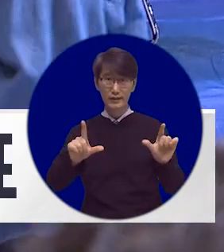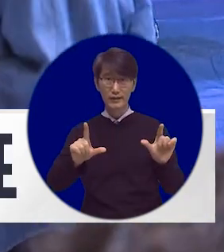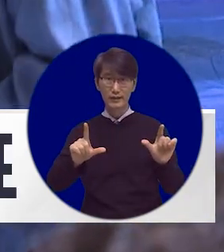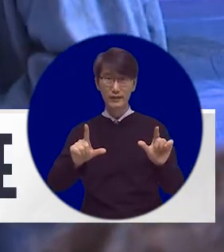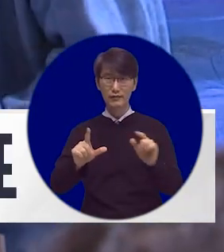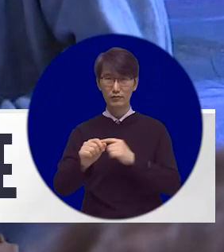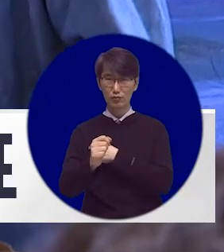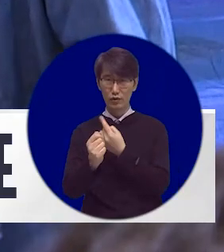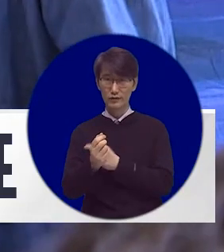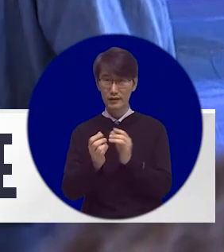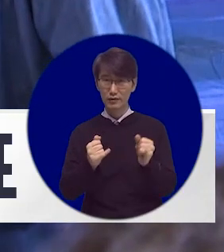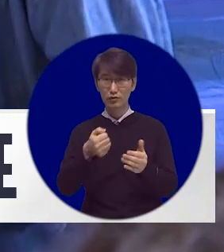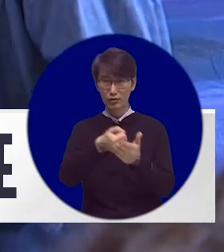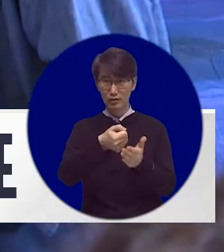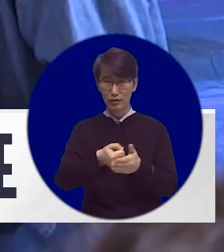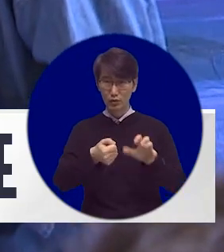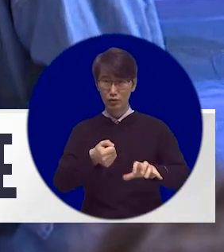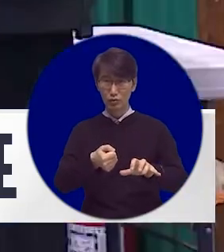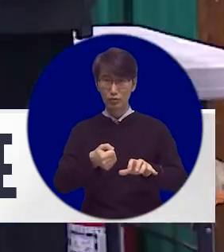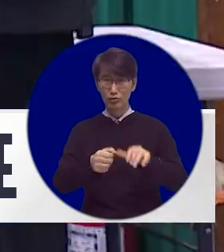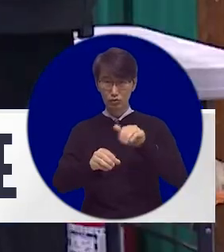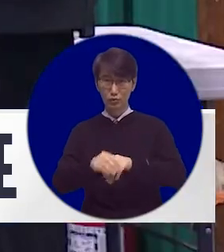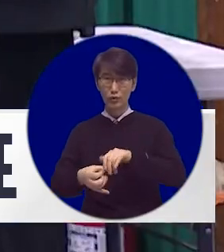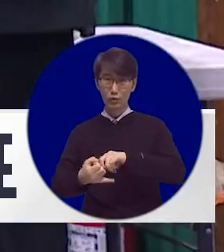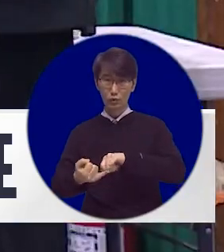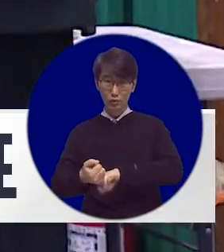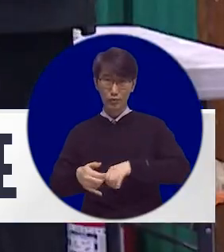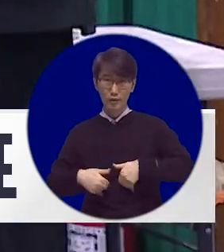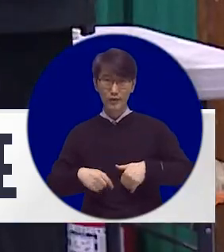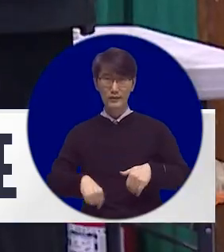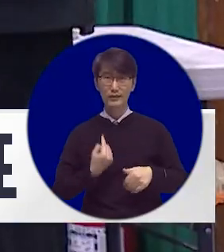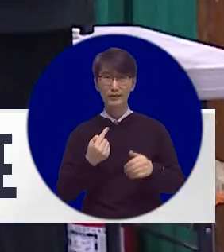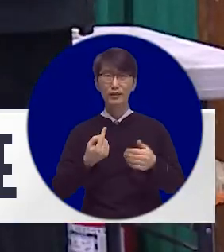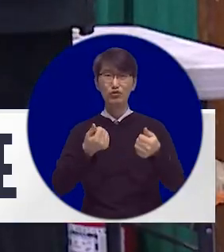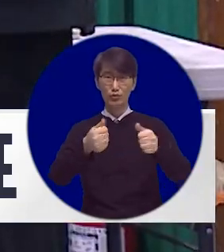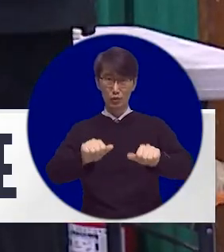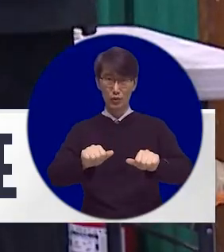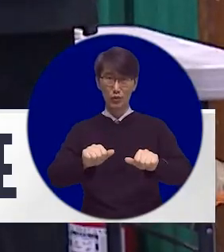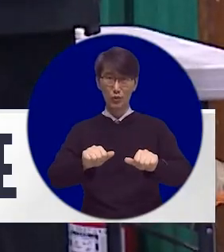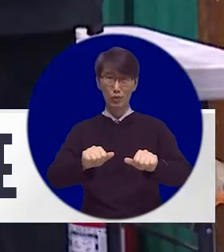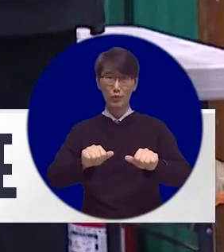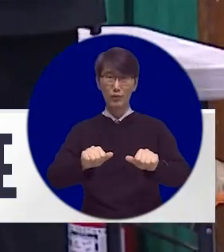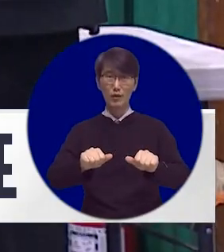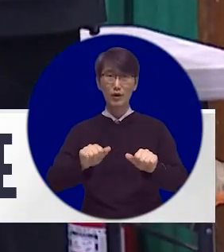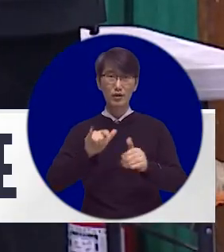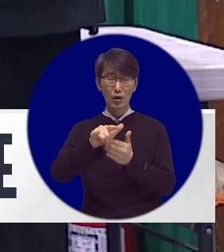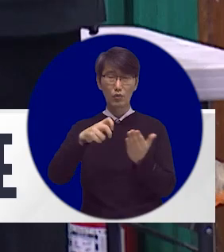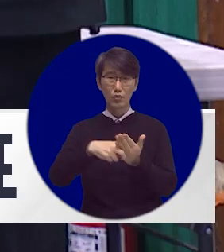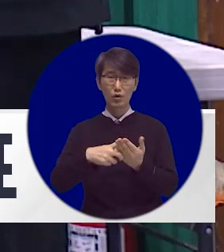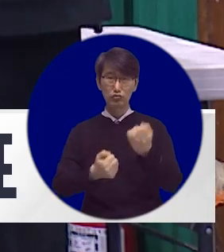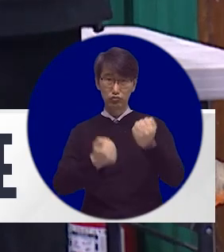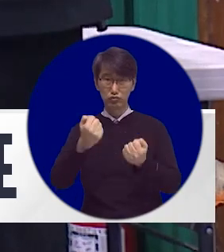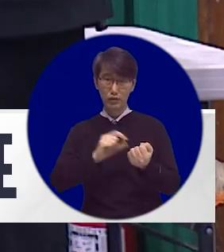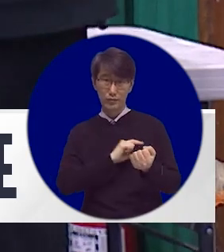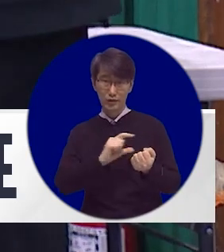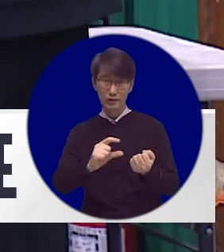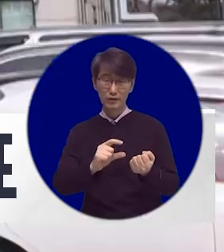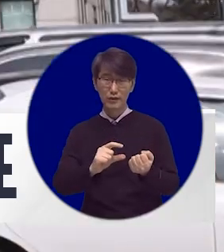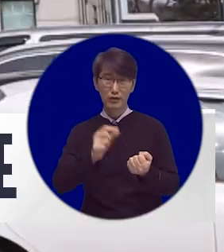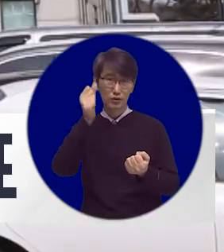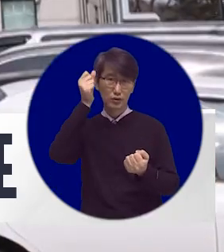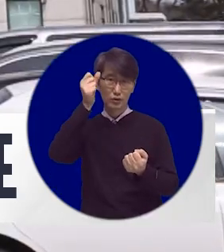선거인은 반드시 지정된 투표소에서 투표를 해야 하며 본인의 주민등록증, 여권, 운전면허증,